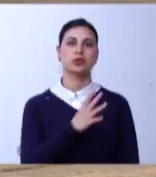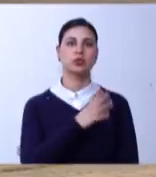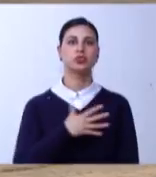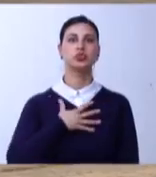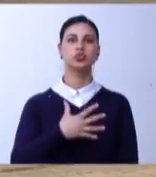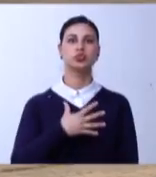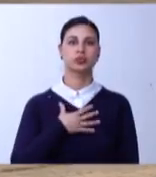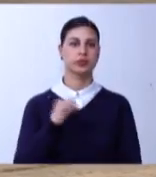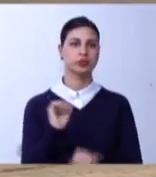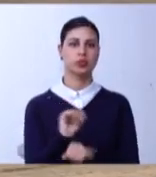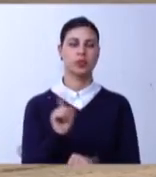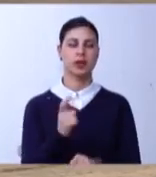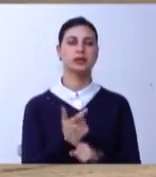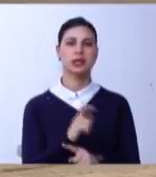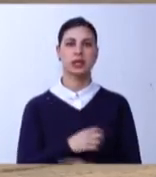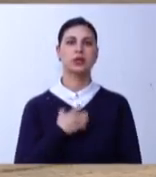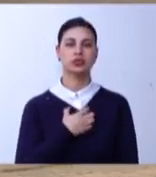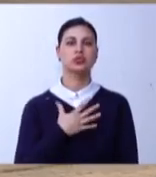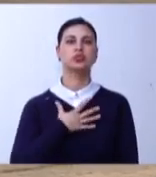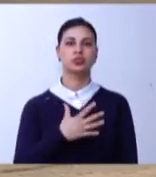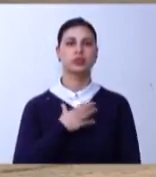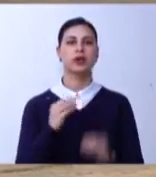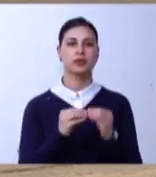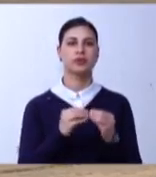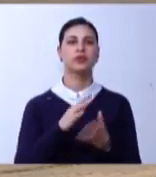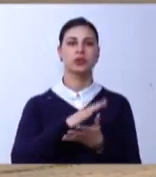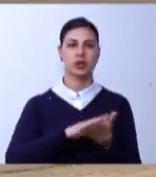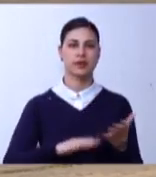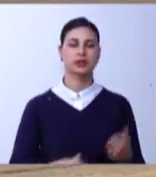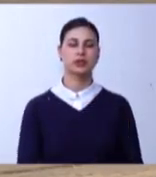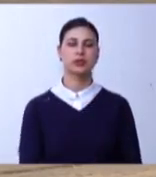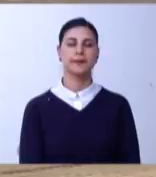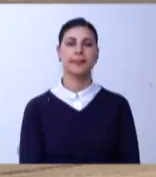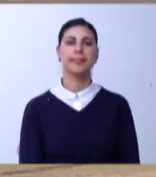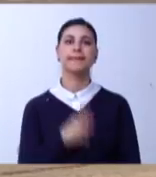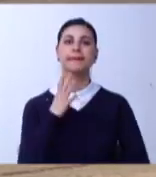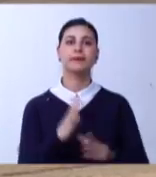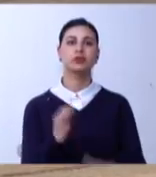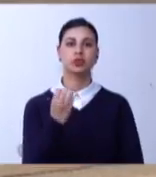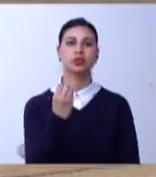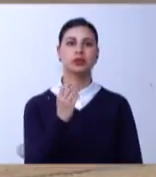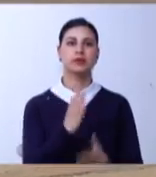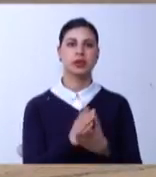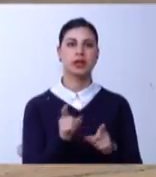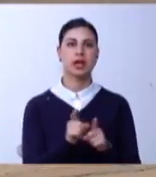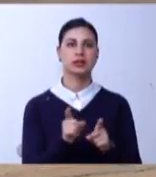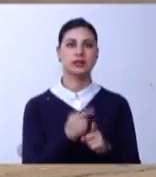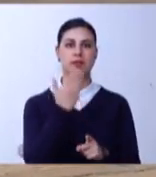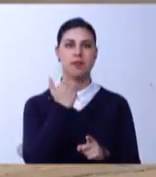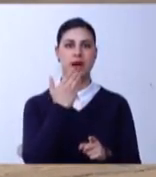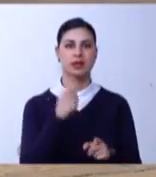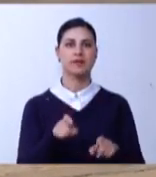სუნთქვა არ შეიკავოთ ამ დროს, რაც ძალიან მნიშვნელოვანია. ვუჭერ და ვუშვებ, კიდე ერთი ვარჯიში ამასთან დაკავშირებით არის, აი ესეთი